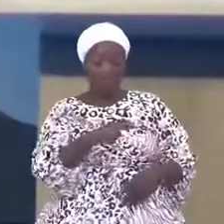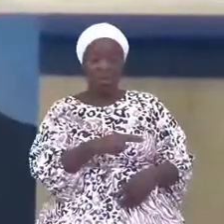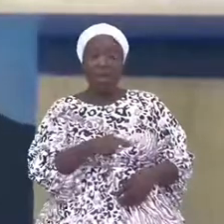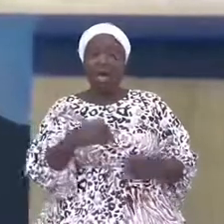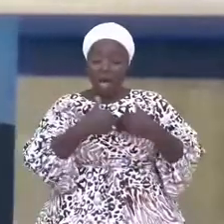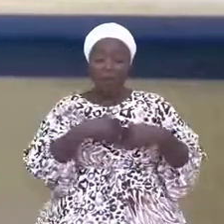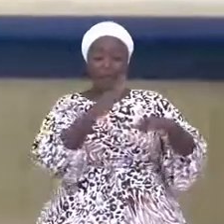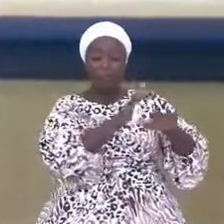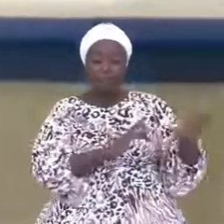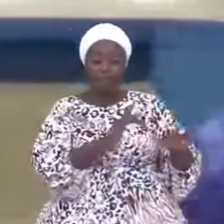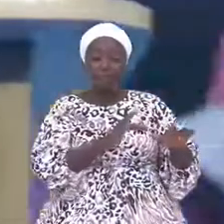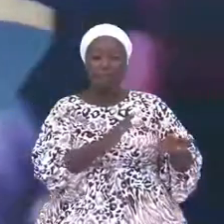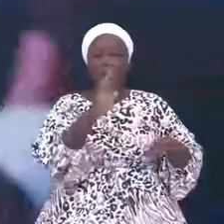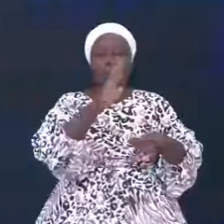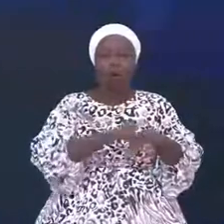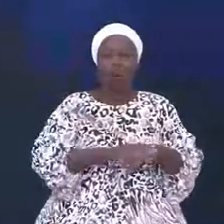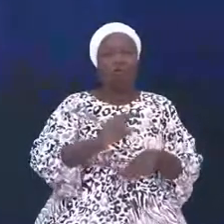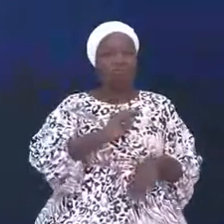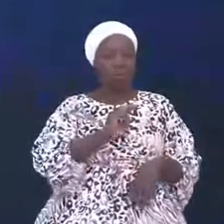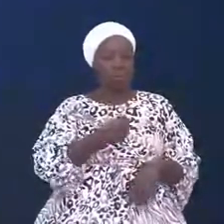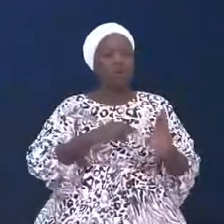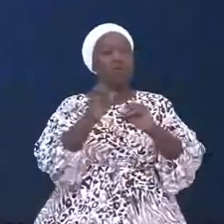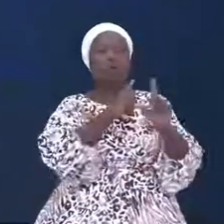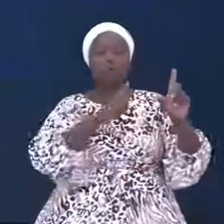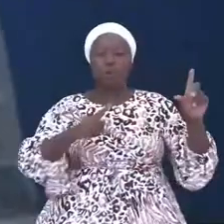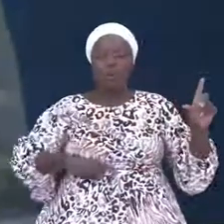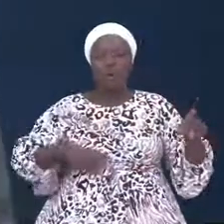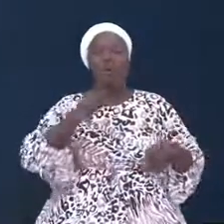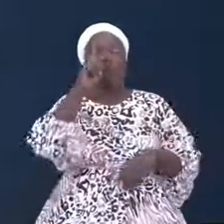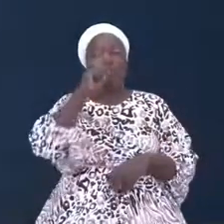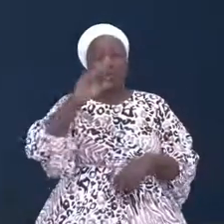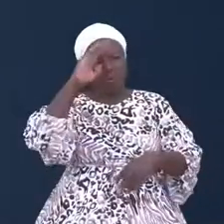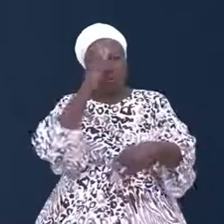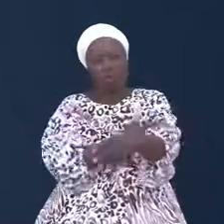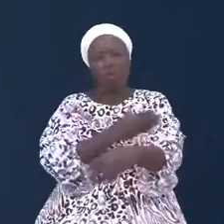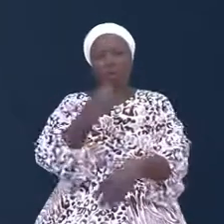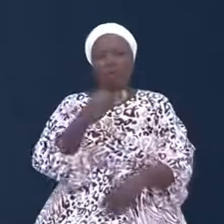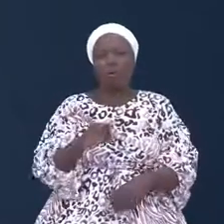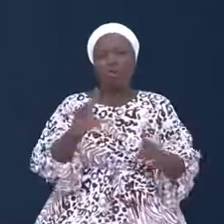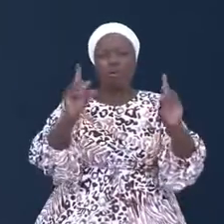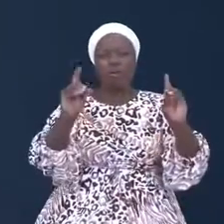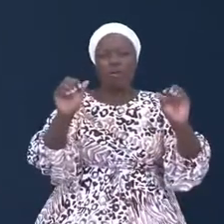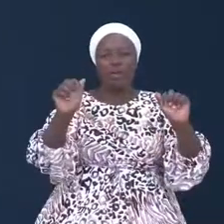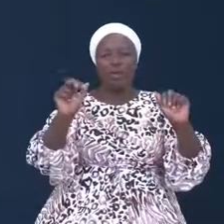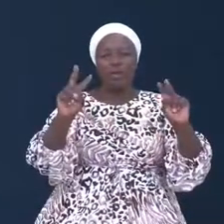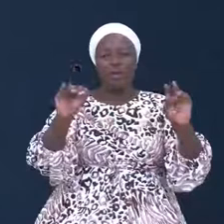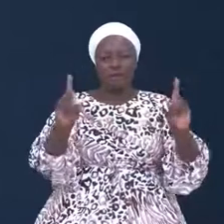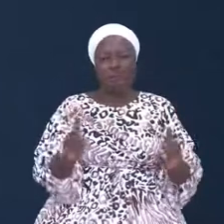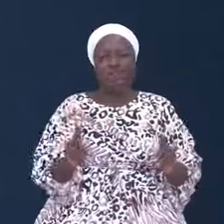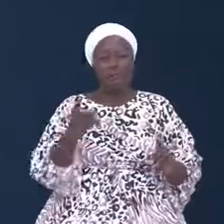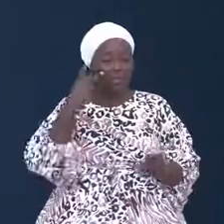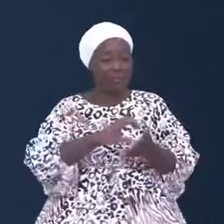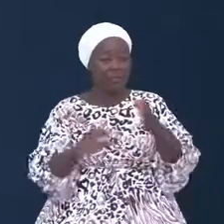pitié. Ne parle pas de ta religion, fais miséricorde. Fais-nous miséricorde, Seigneur, fils